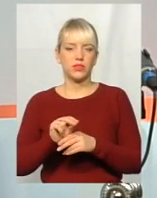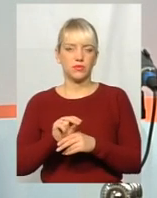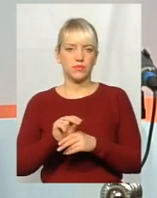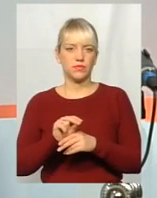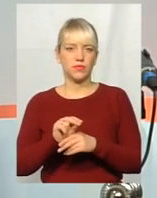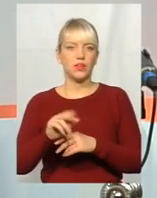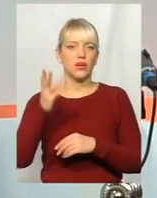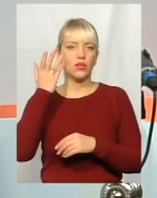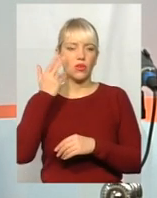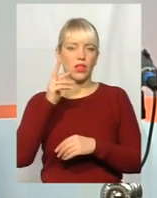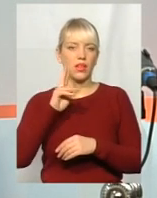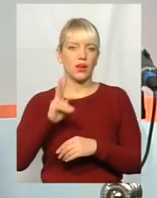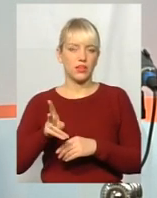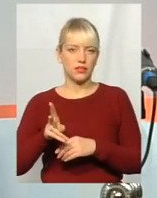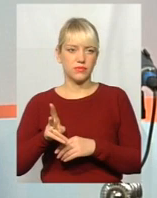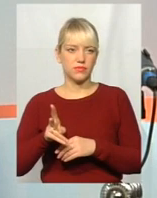коли, як,